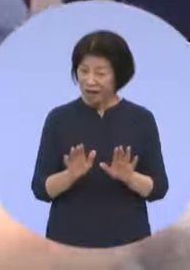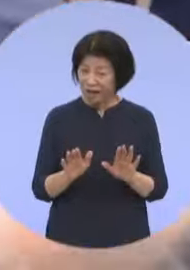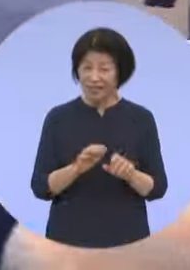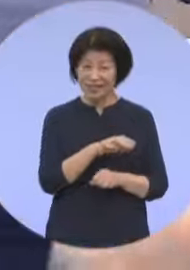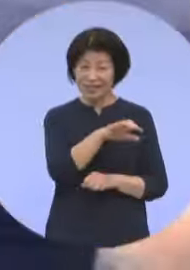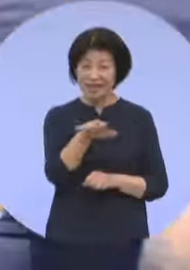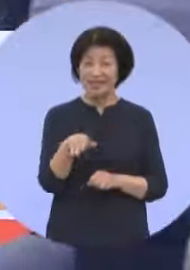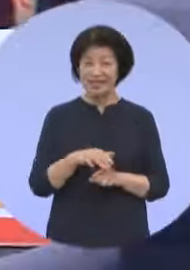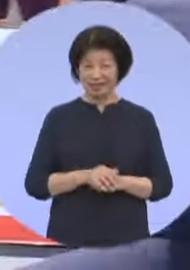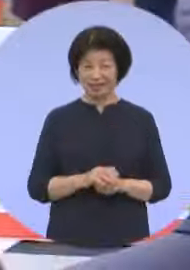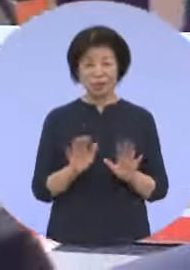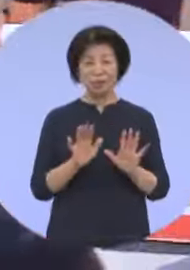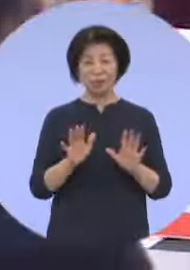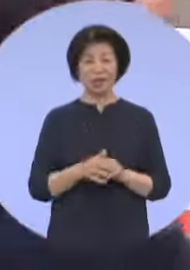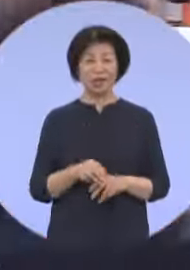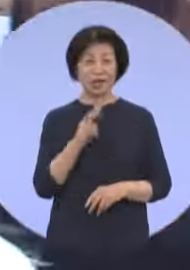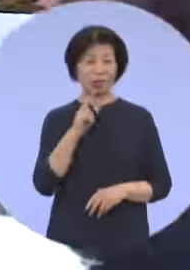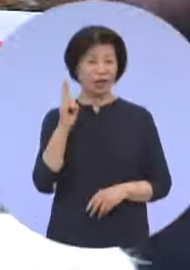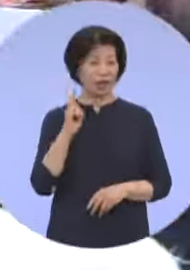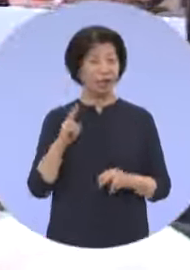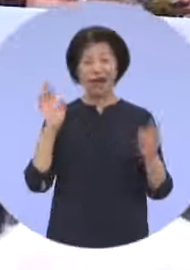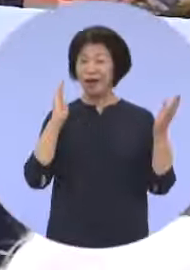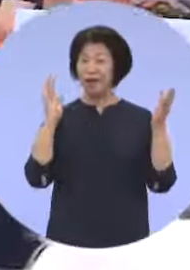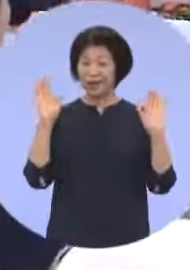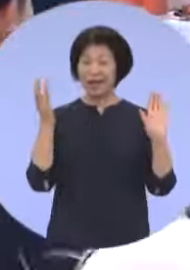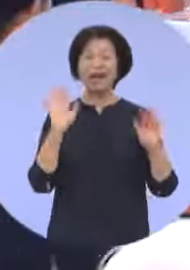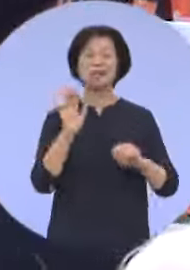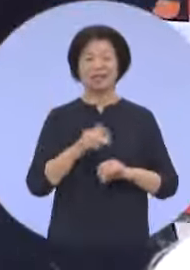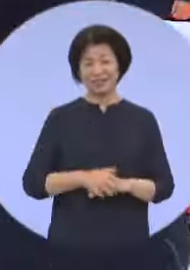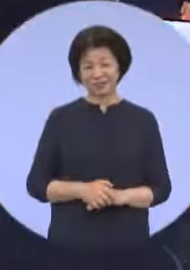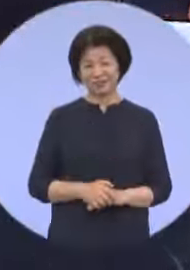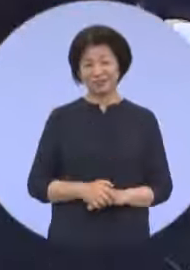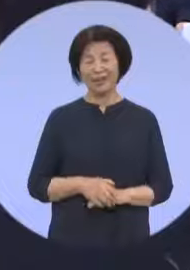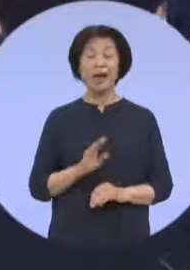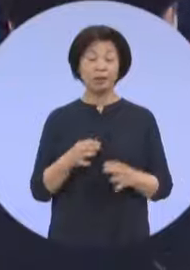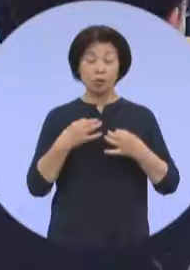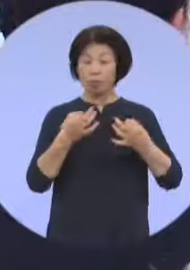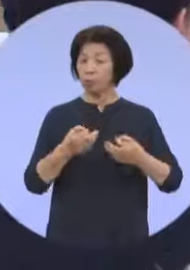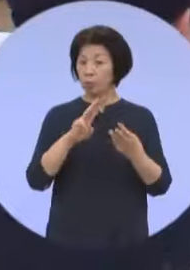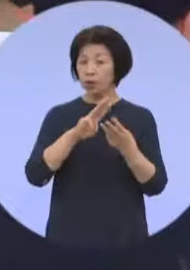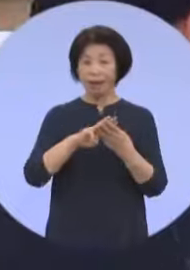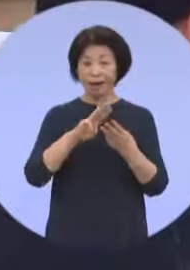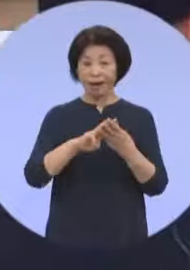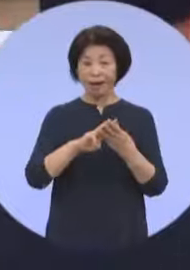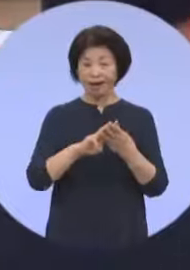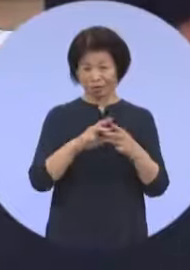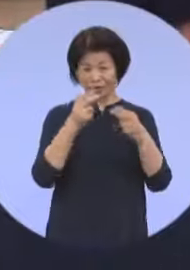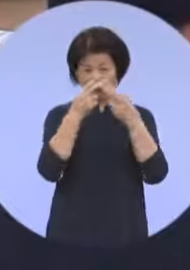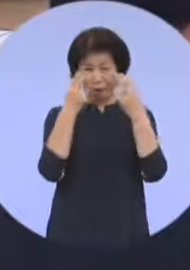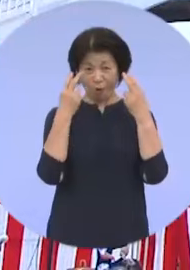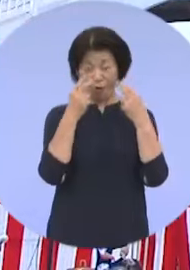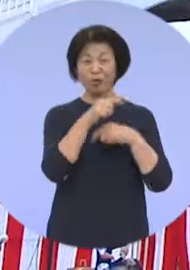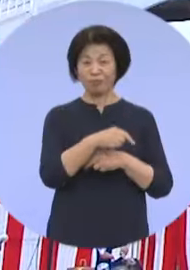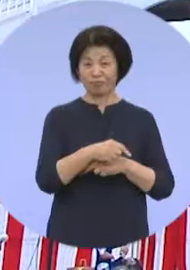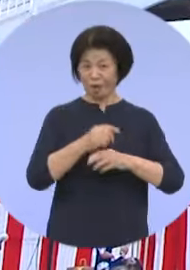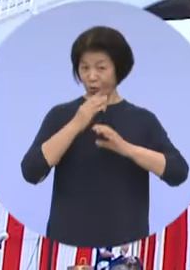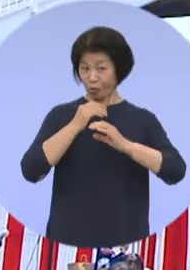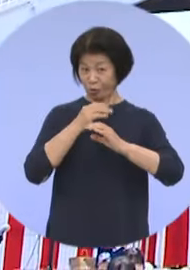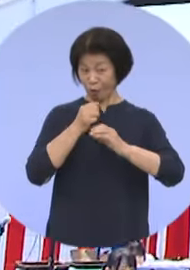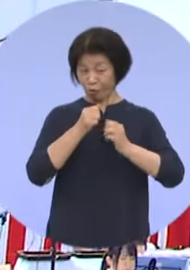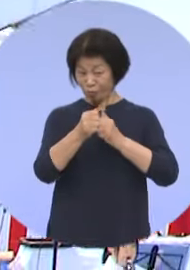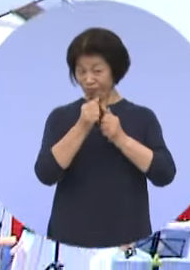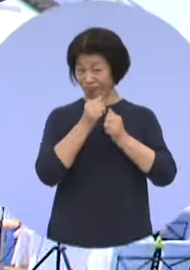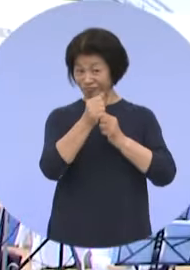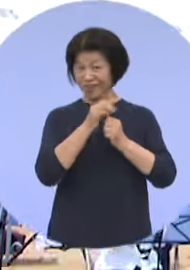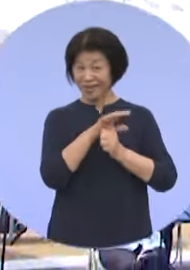りの披露がございましたし、それから富田学園の吹奏楽部の演奏が